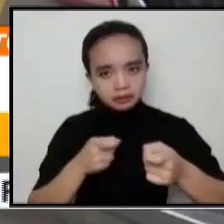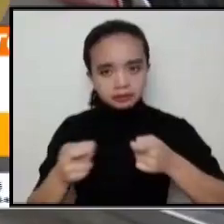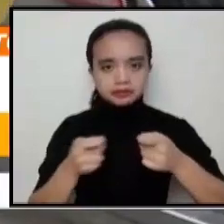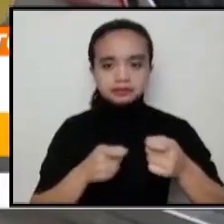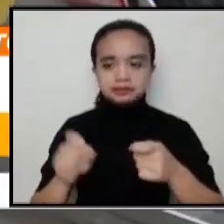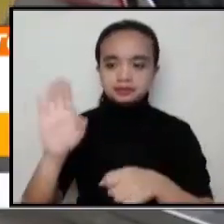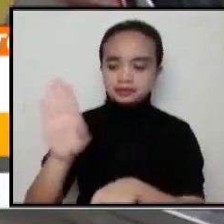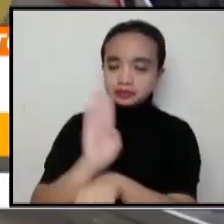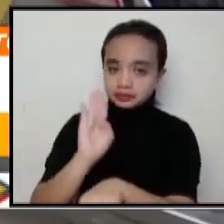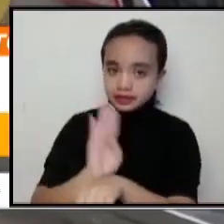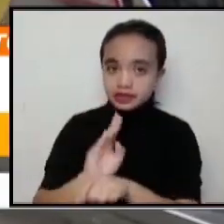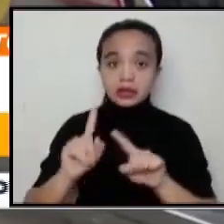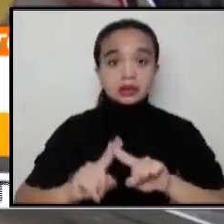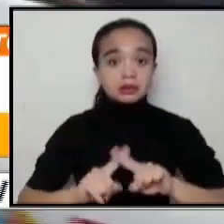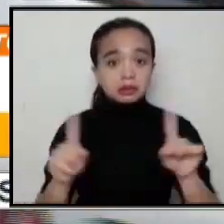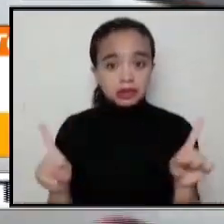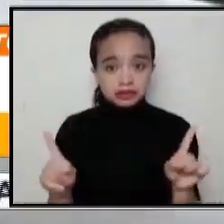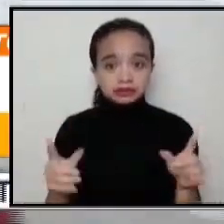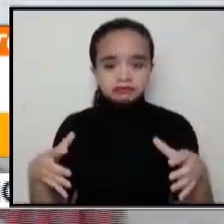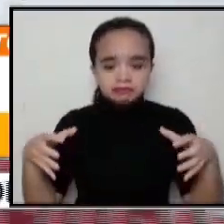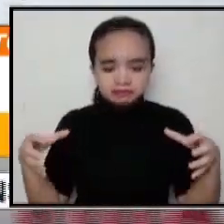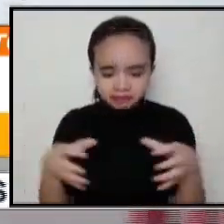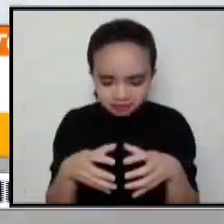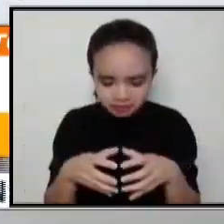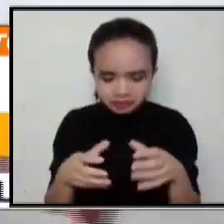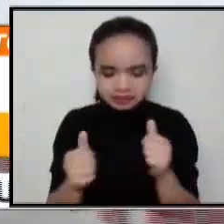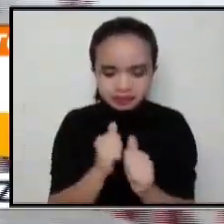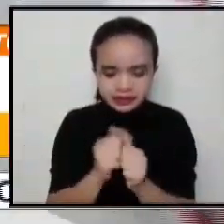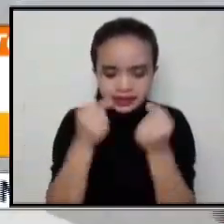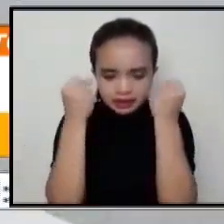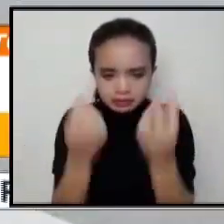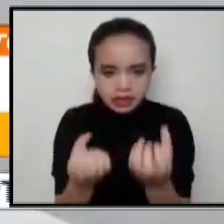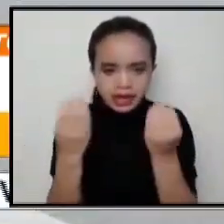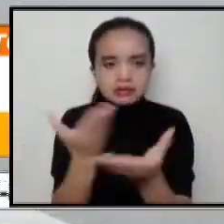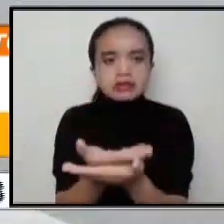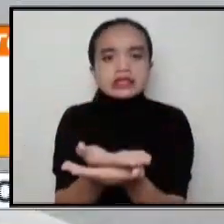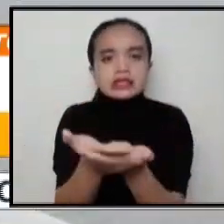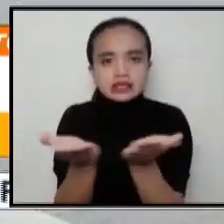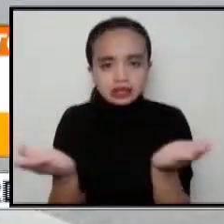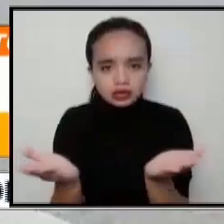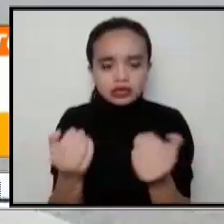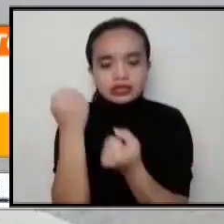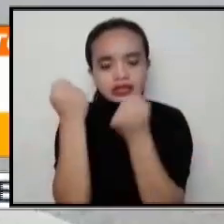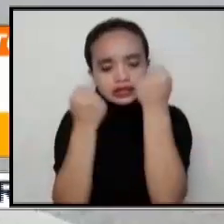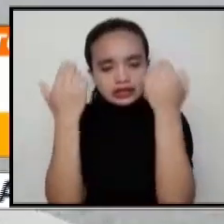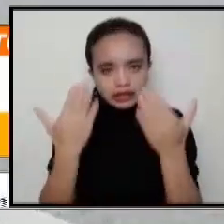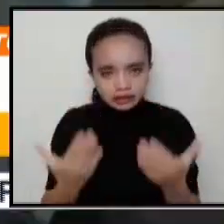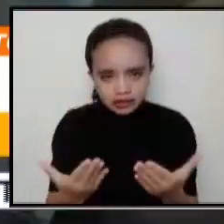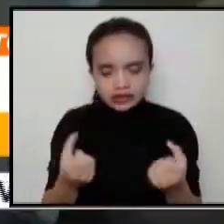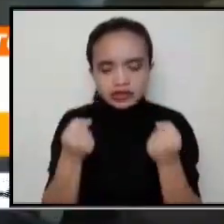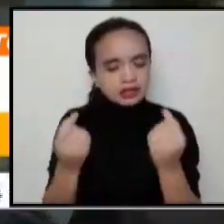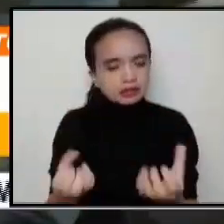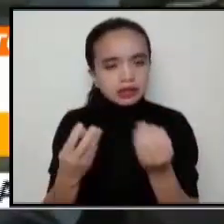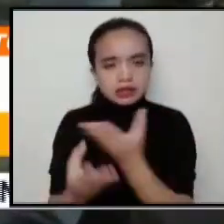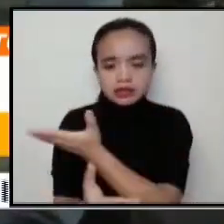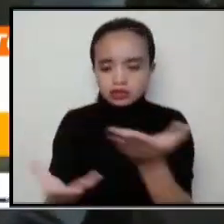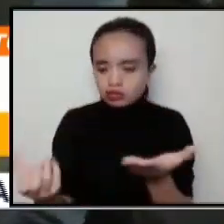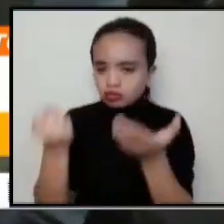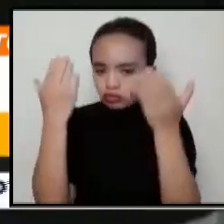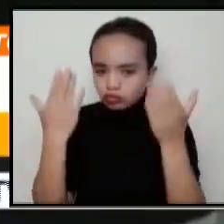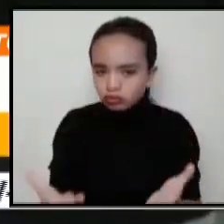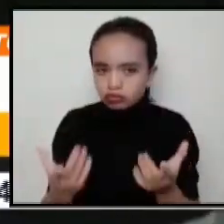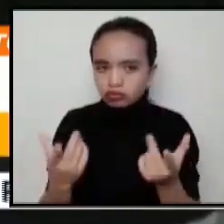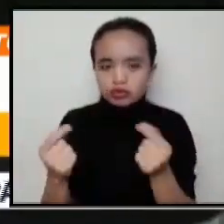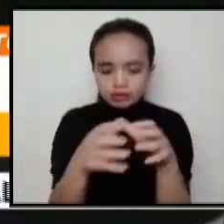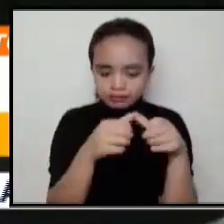Ngunit consolidation, meaning marami kayong drivers, marami kayong operators na magsasama-sama kayo